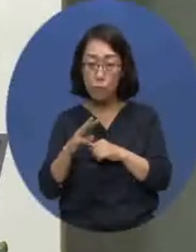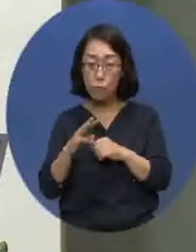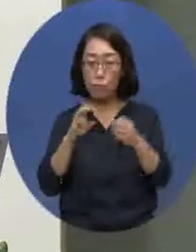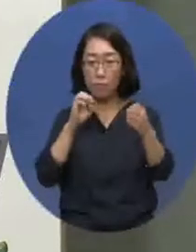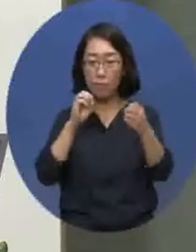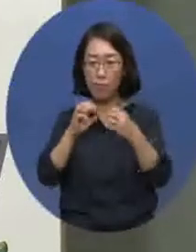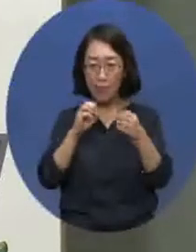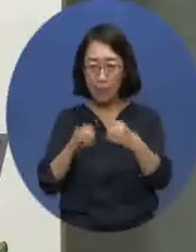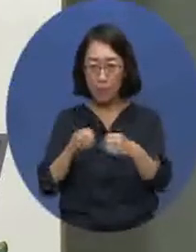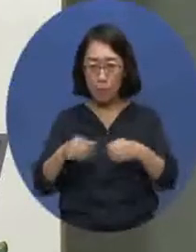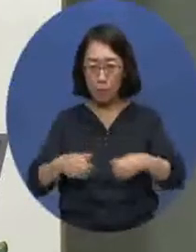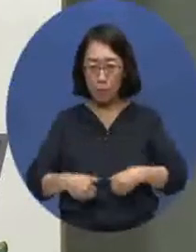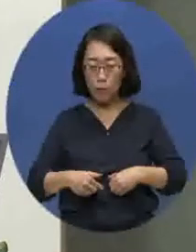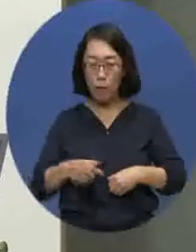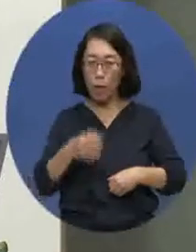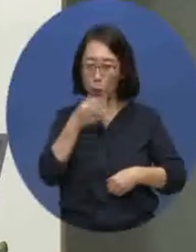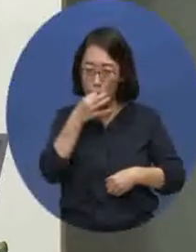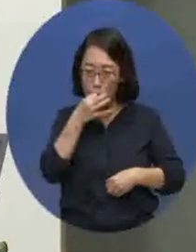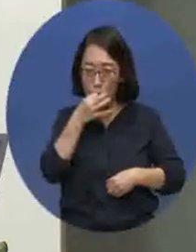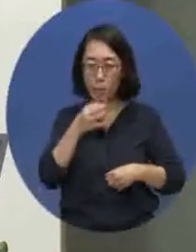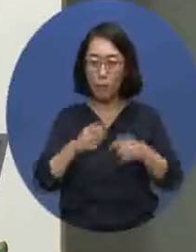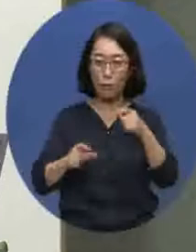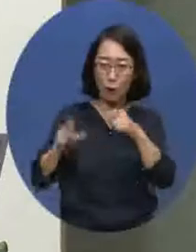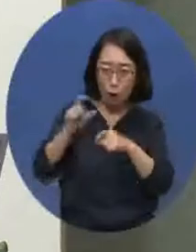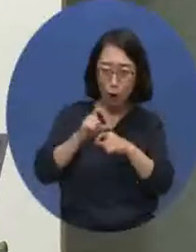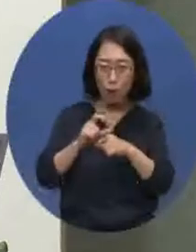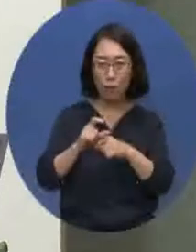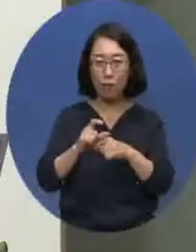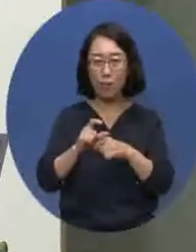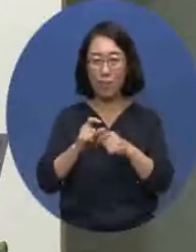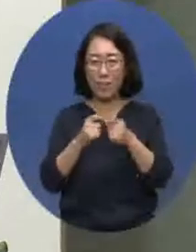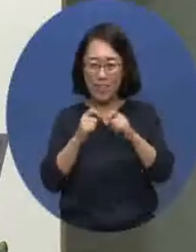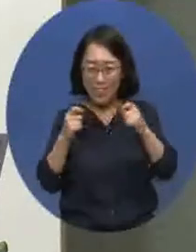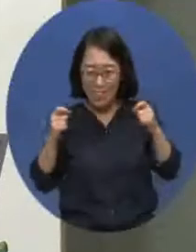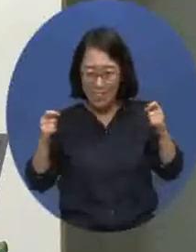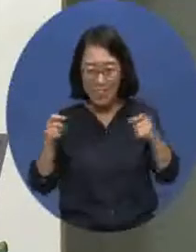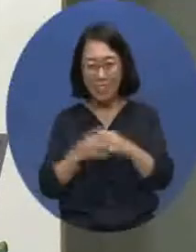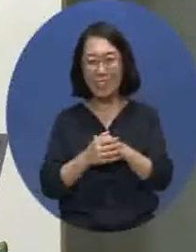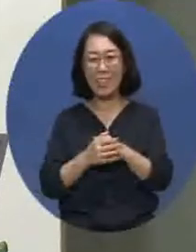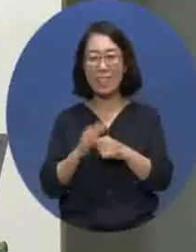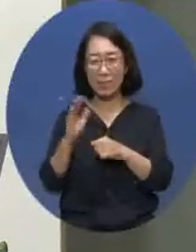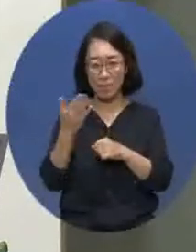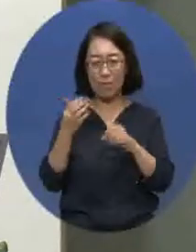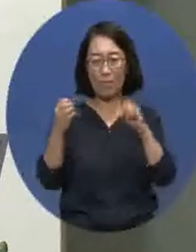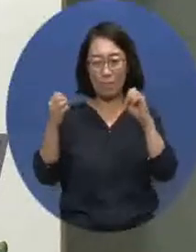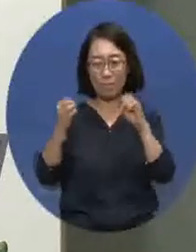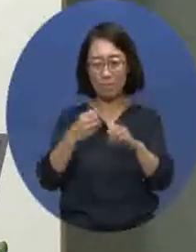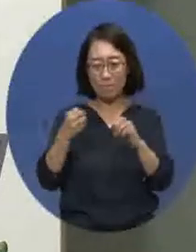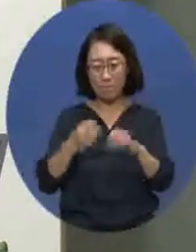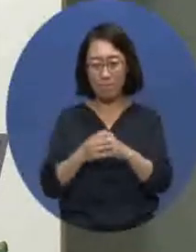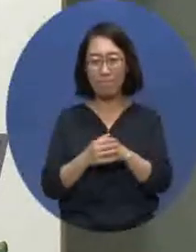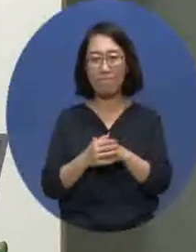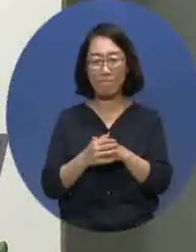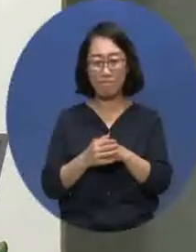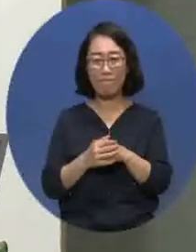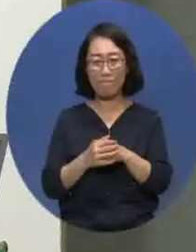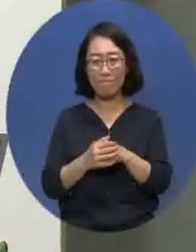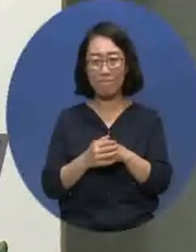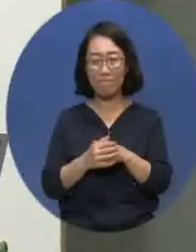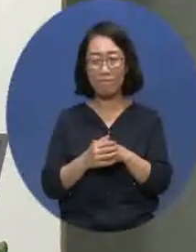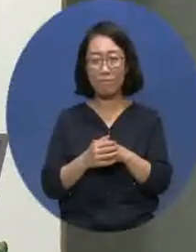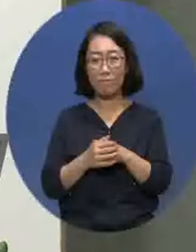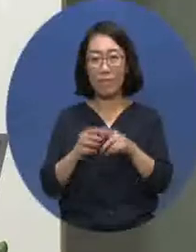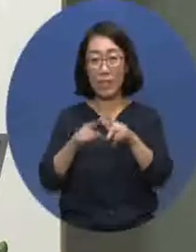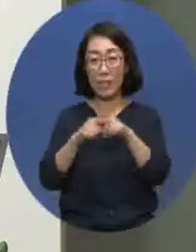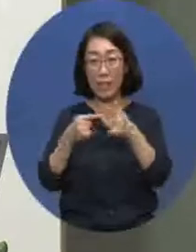대답을 해야 하는데 욕심이 생기니까 4 뭐 이렇게 대화가 길어지고 문제가 생기고 그러는데